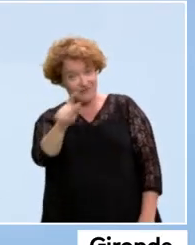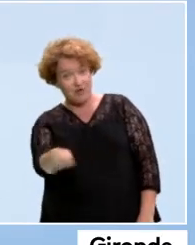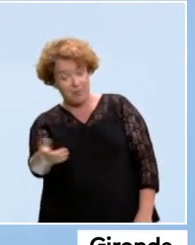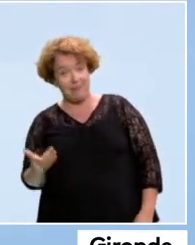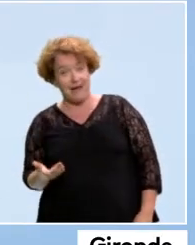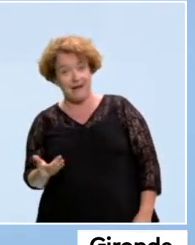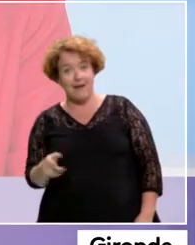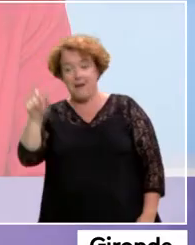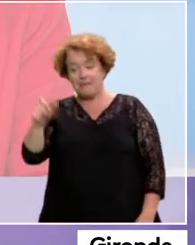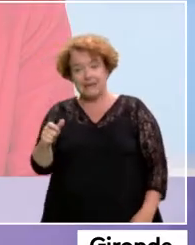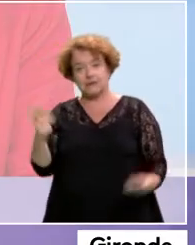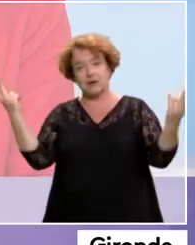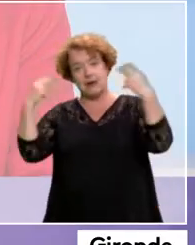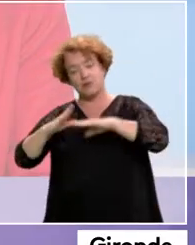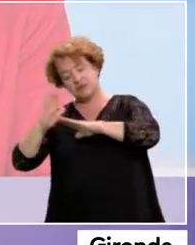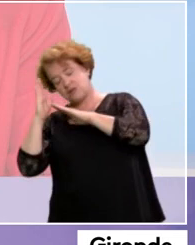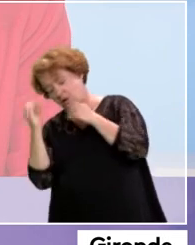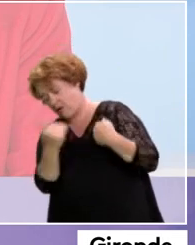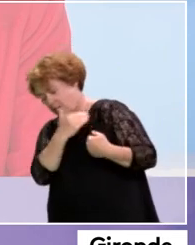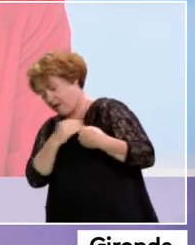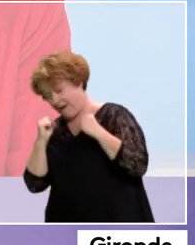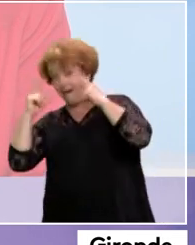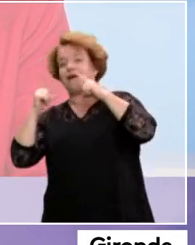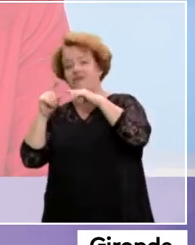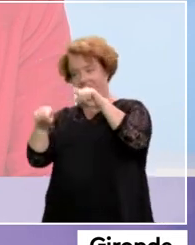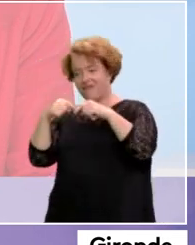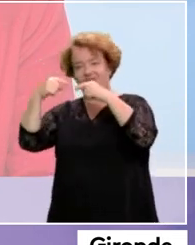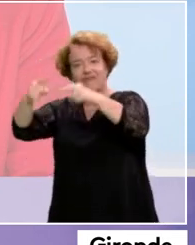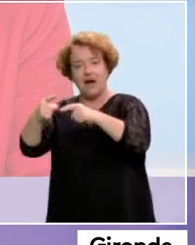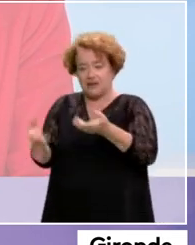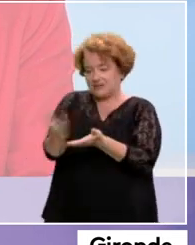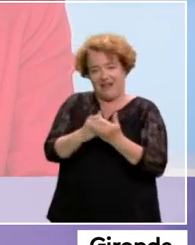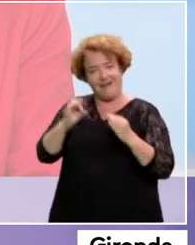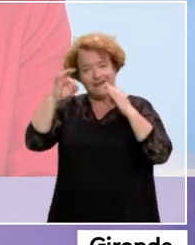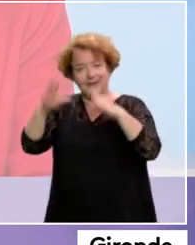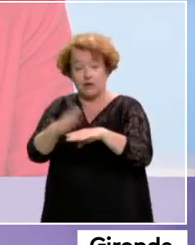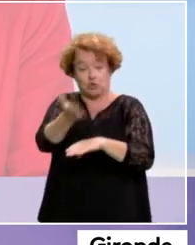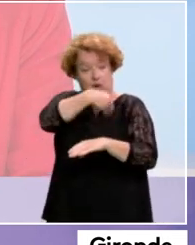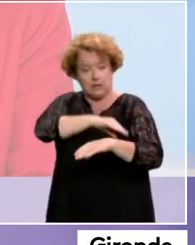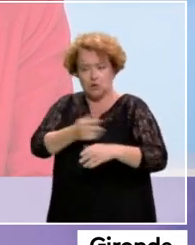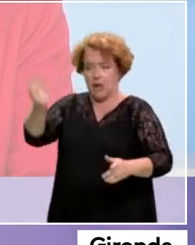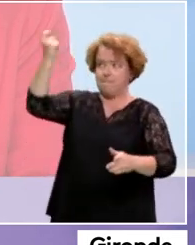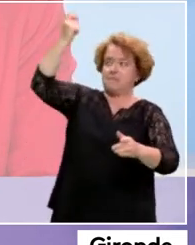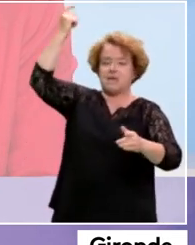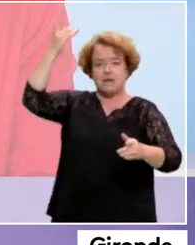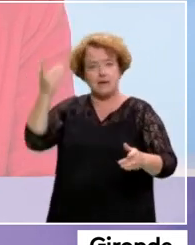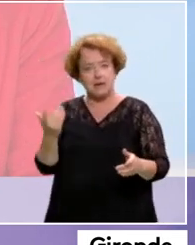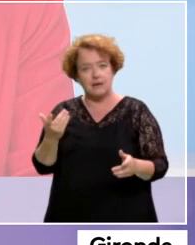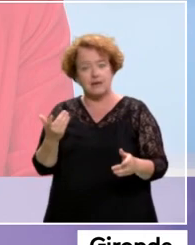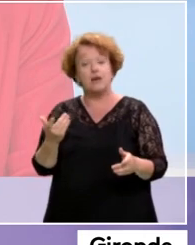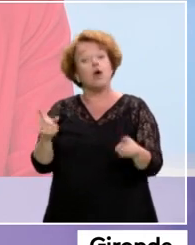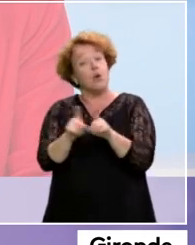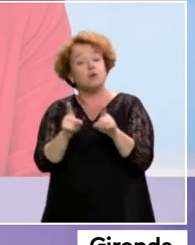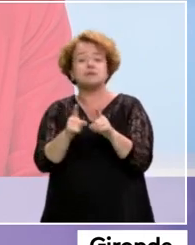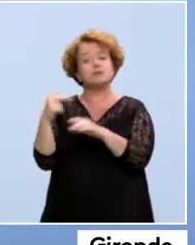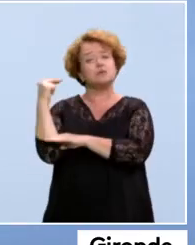des gens se lèvent la nuit pour aller travailler sans être payé avec des responsabilités extrêmement importantes et juste un dernier mot les